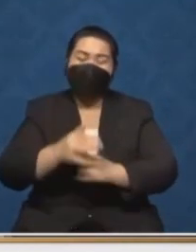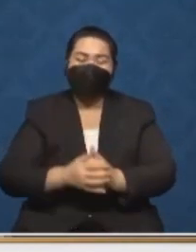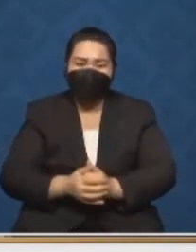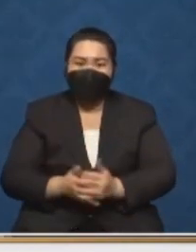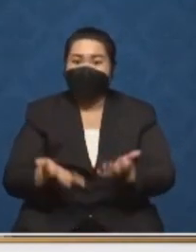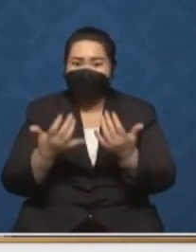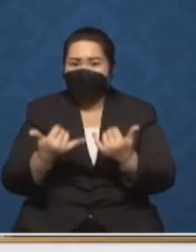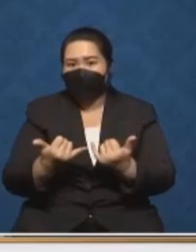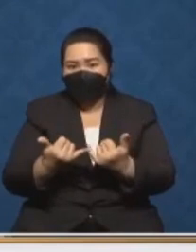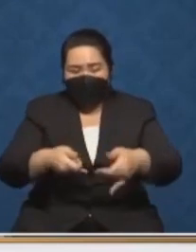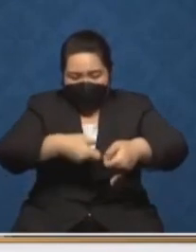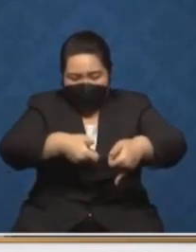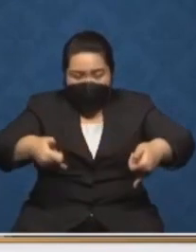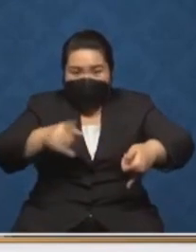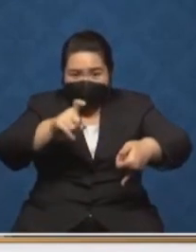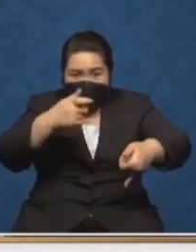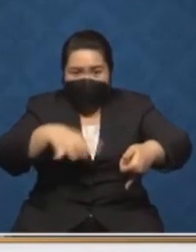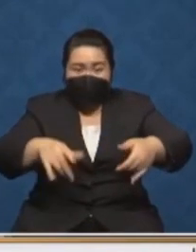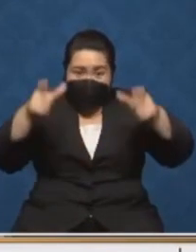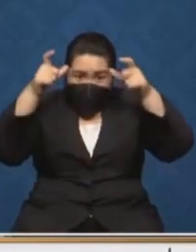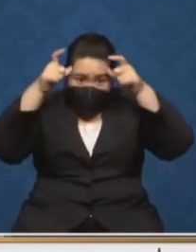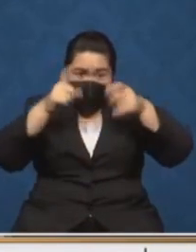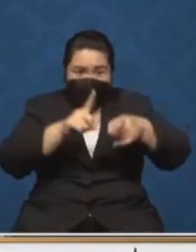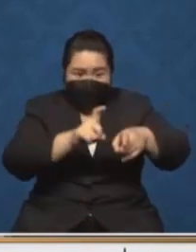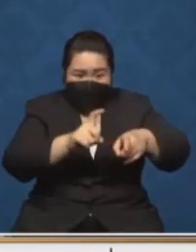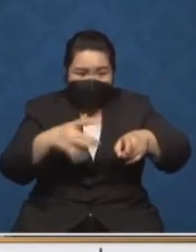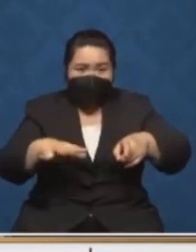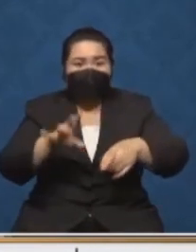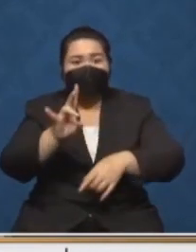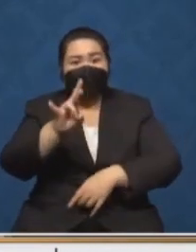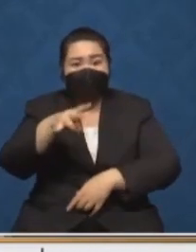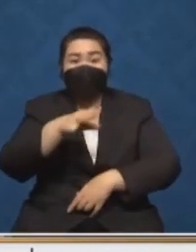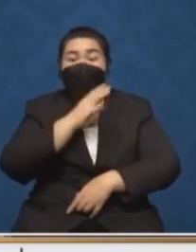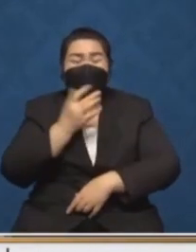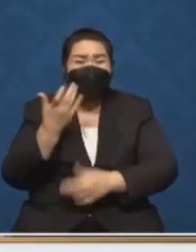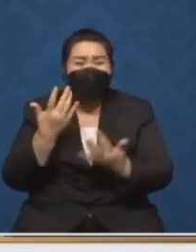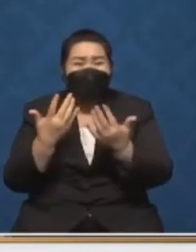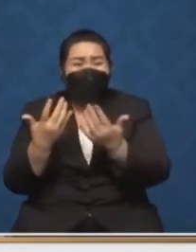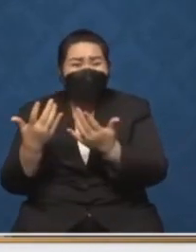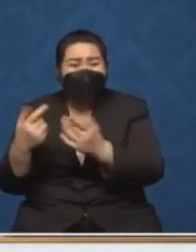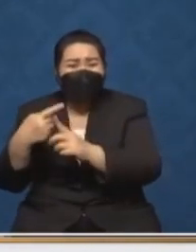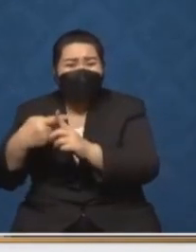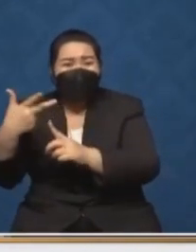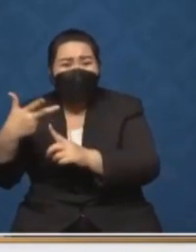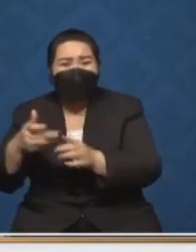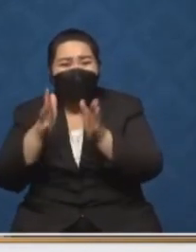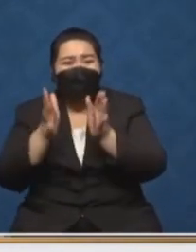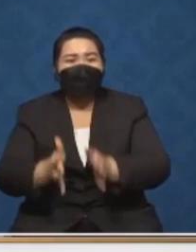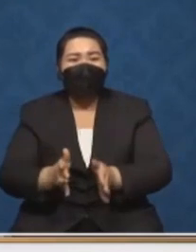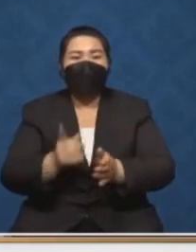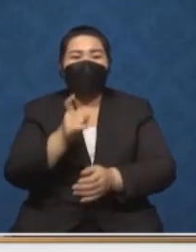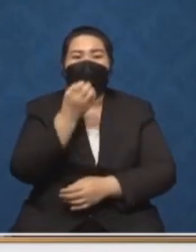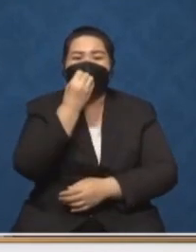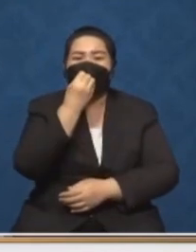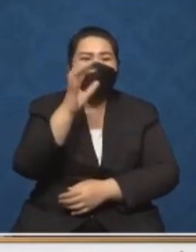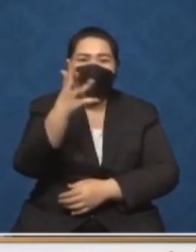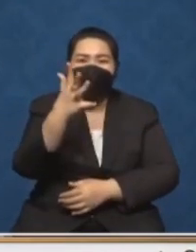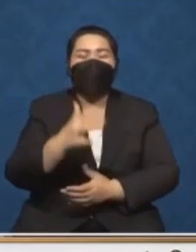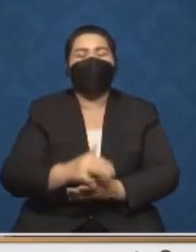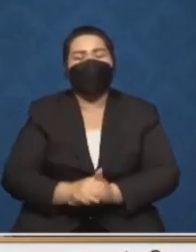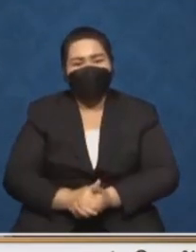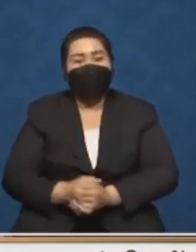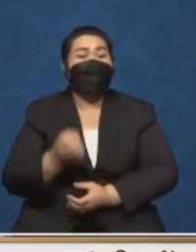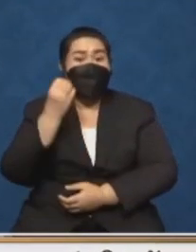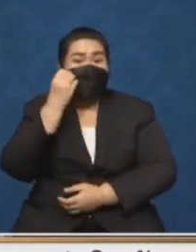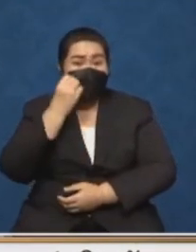ขนาดนี้ก็ตายไปเกอบ 7,000วแล้วถ้าอก 3 เดือน พิน้ไมมข้วกินครับ บ้านผม